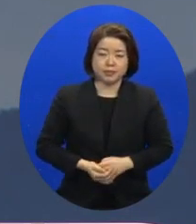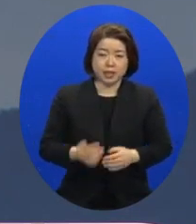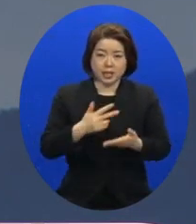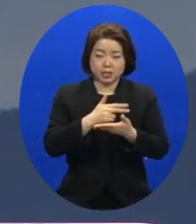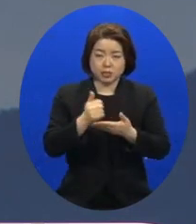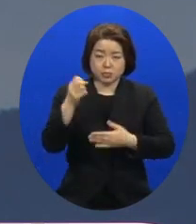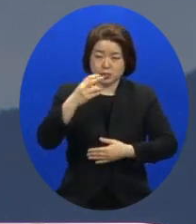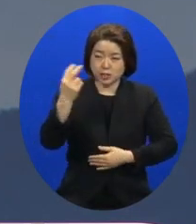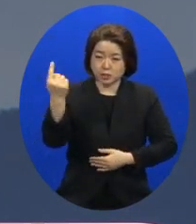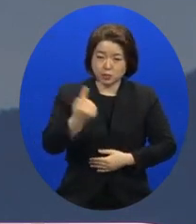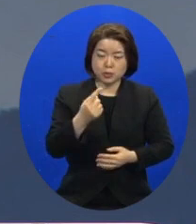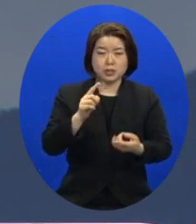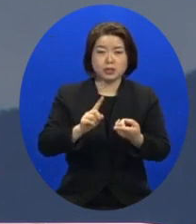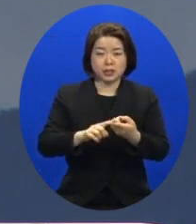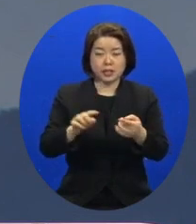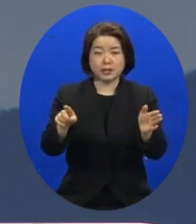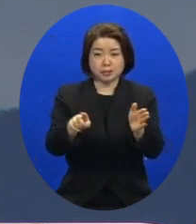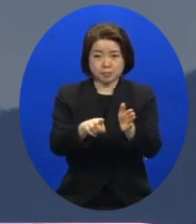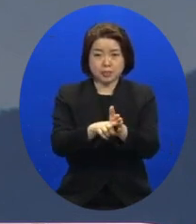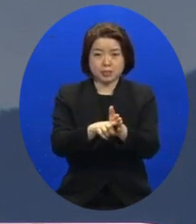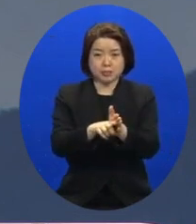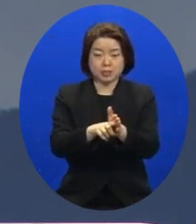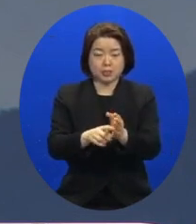주님의 재림에 대한 신앙이